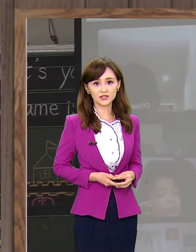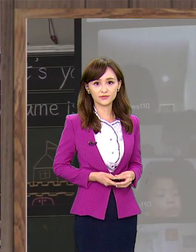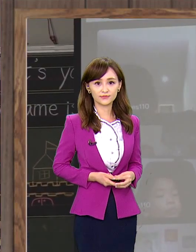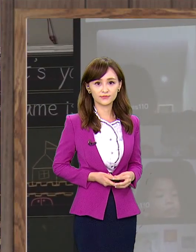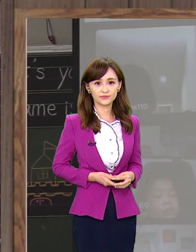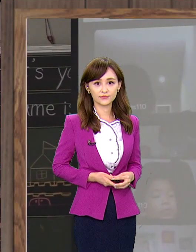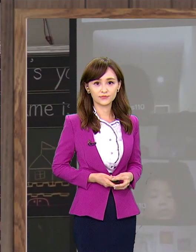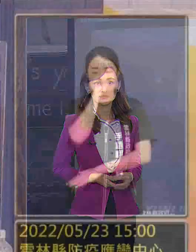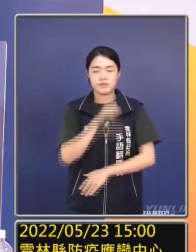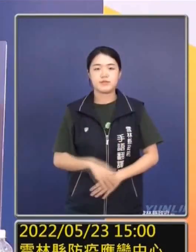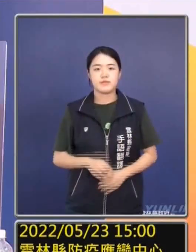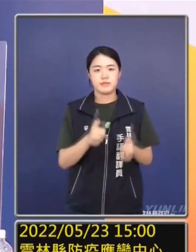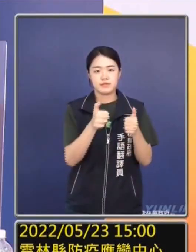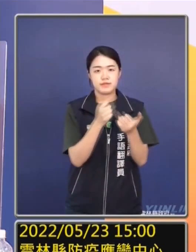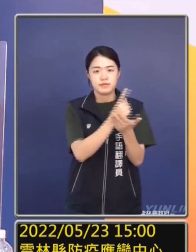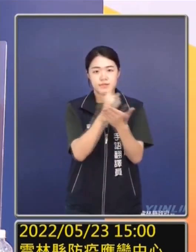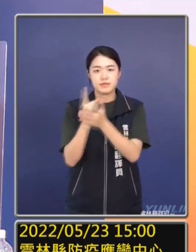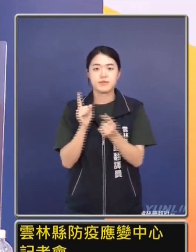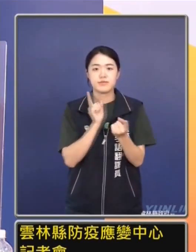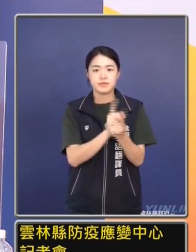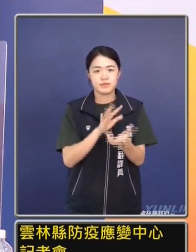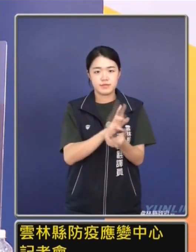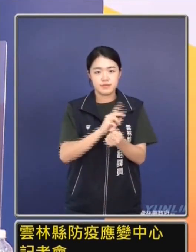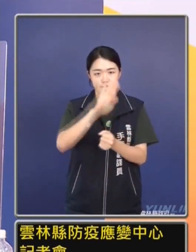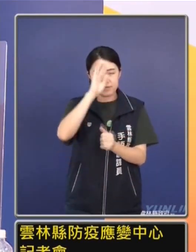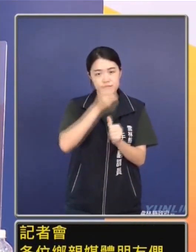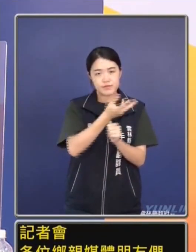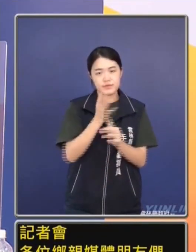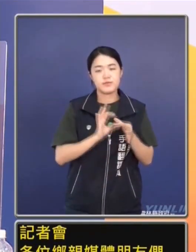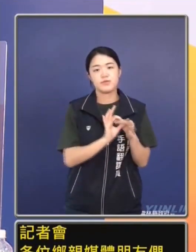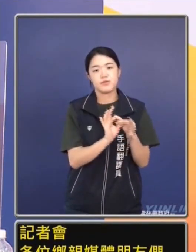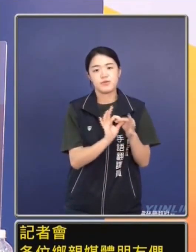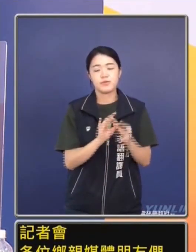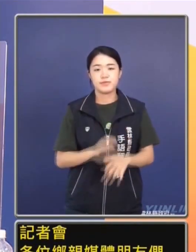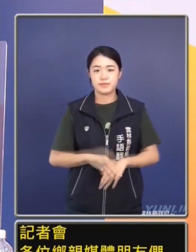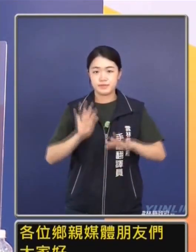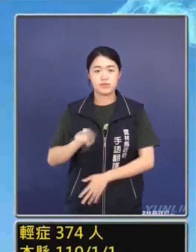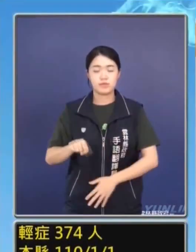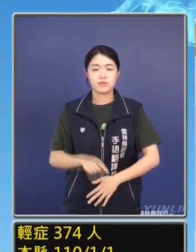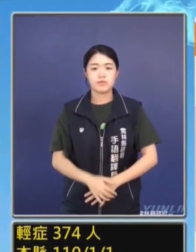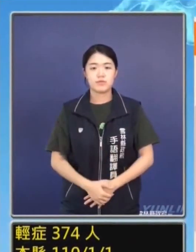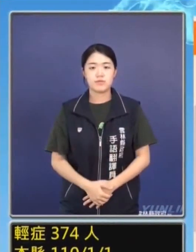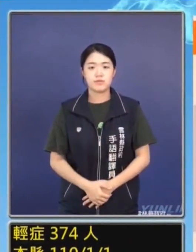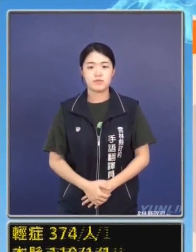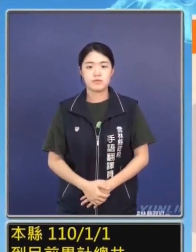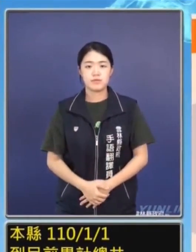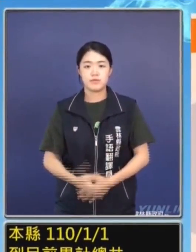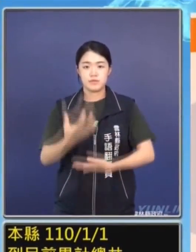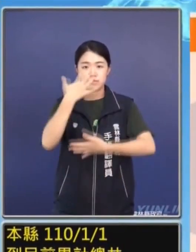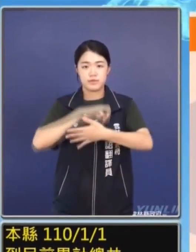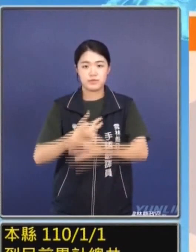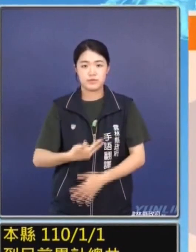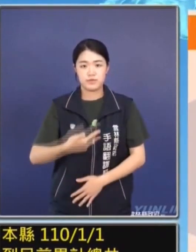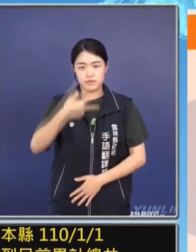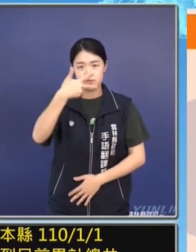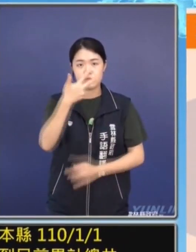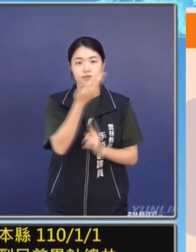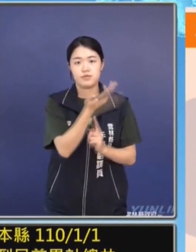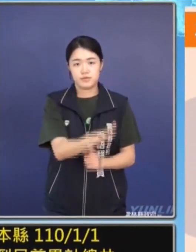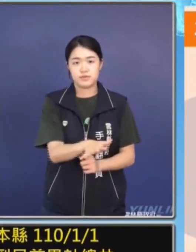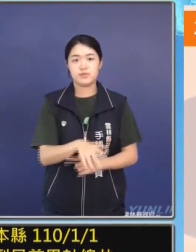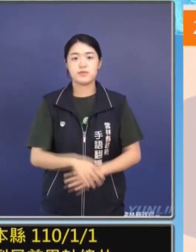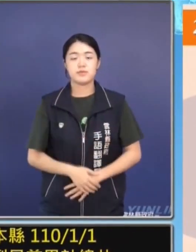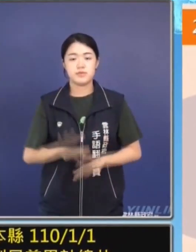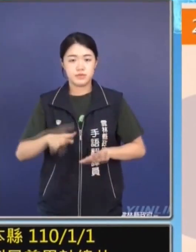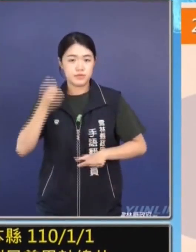校上课。 云林县23号新增本土确诊个案732例，其中就有一名6岁的男童重症，紧